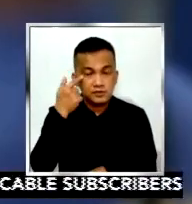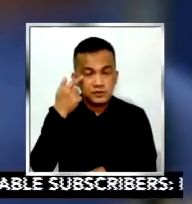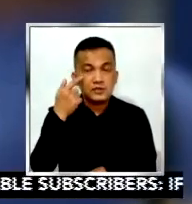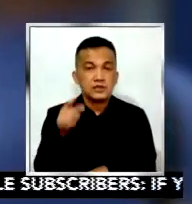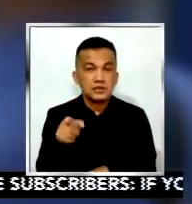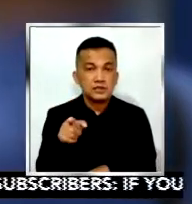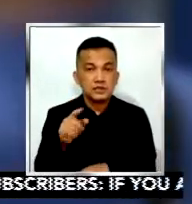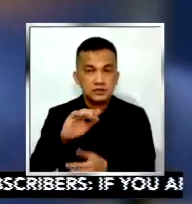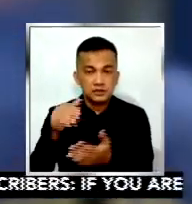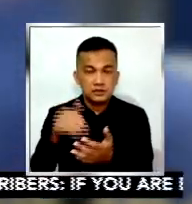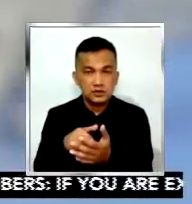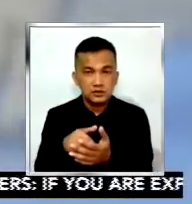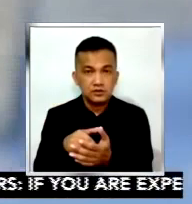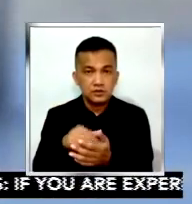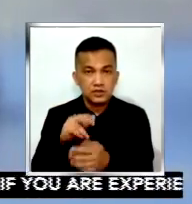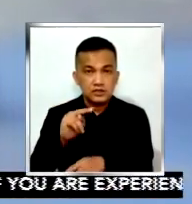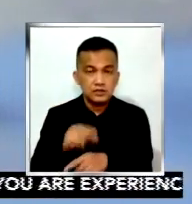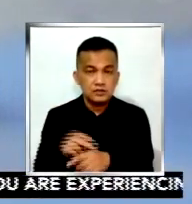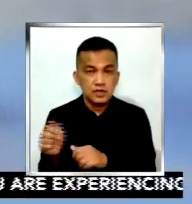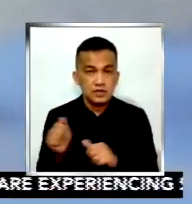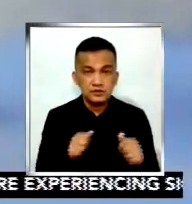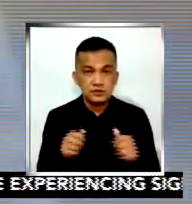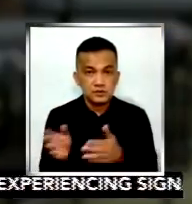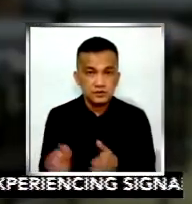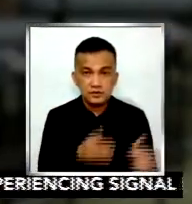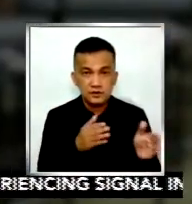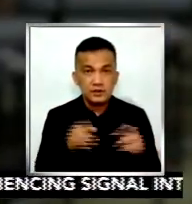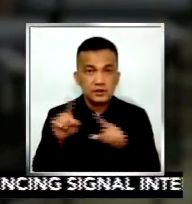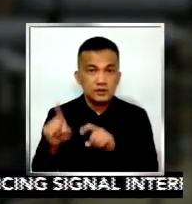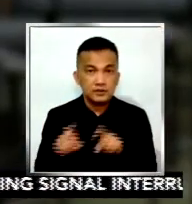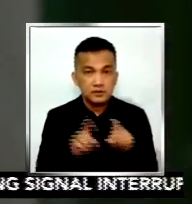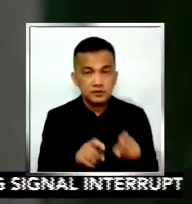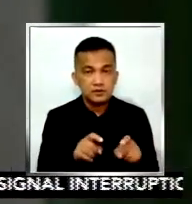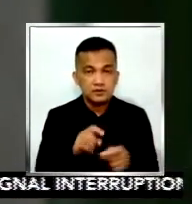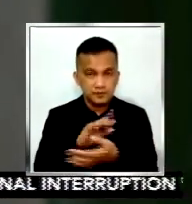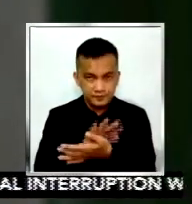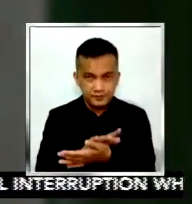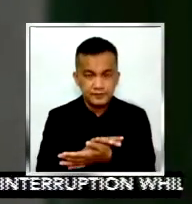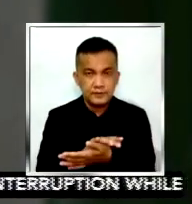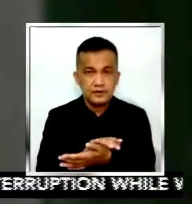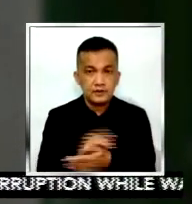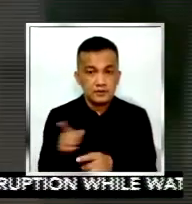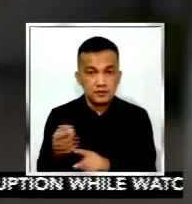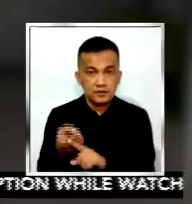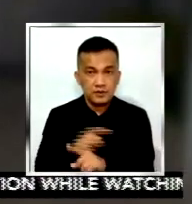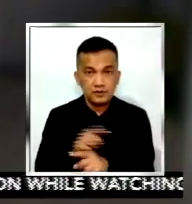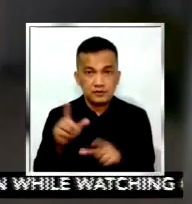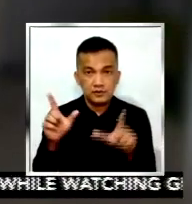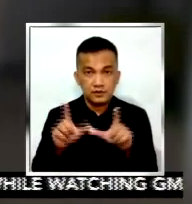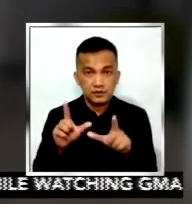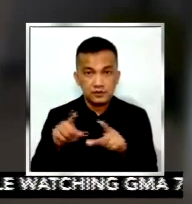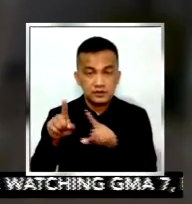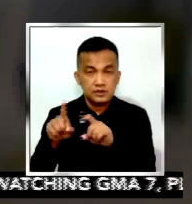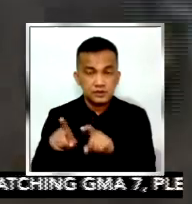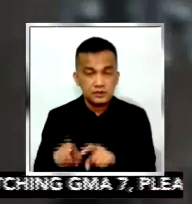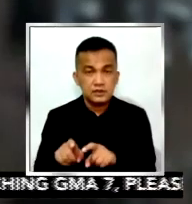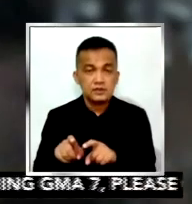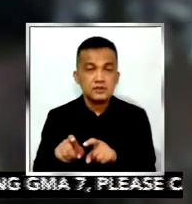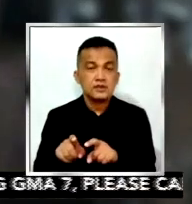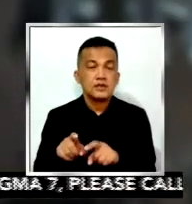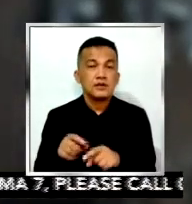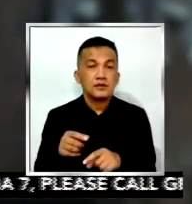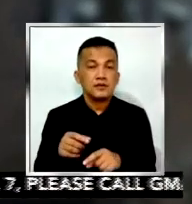National Action Plan ang pagtetest para sa COVID-19. Mula raw sa isang lisensyadong testing facility noong Pebrero, mayroon